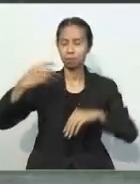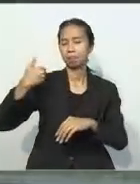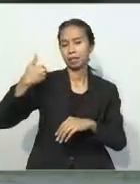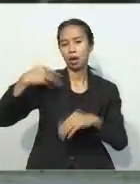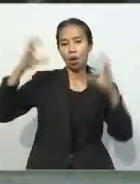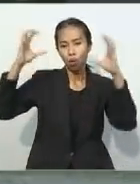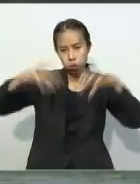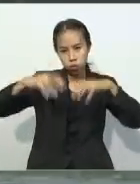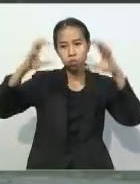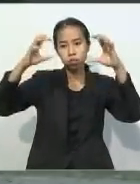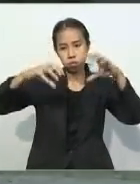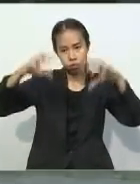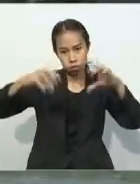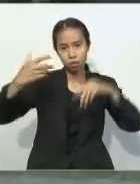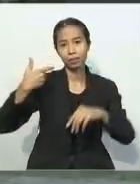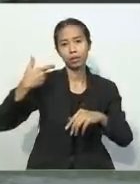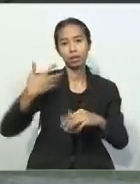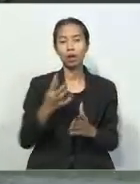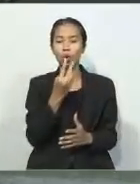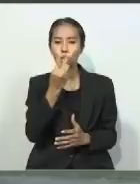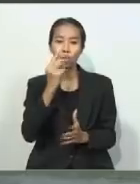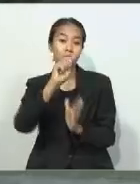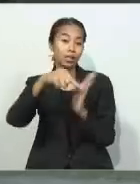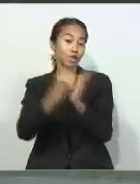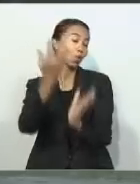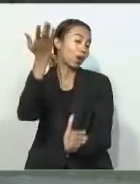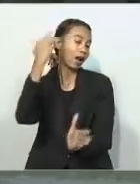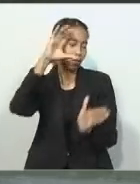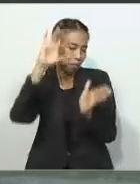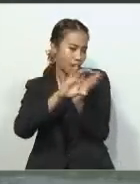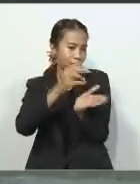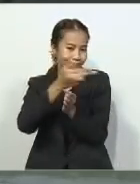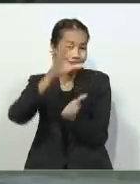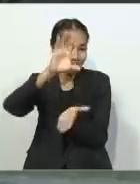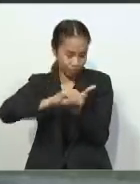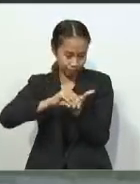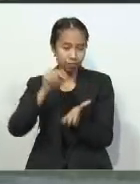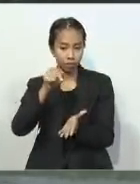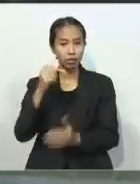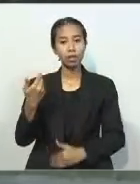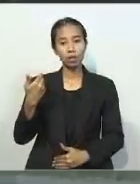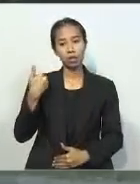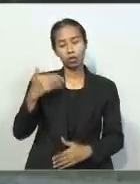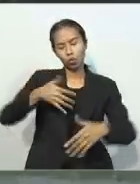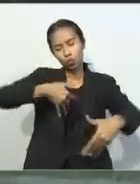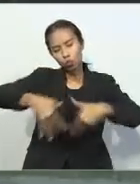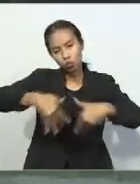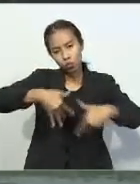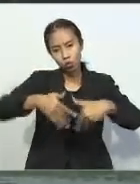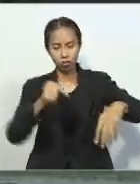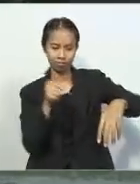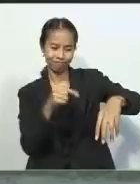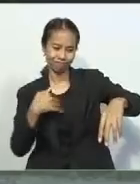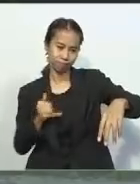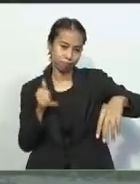งเราจะไปดูภาพเมื่อประมาณ1ชั่วโมงที่ผ่านมาครับผมเข้าไปที่ในชุมชนปลายแหลมตะ